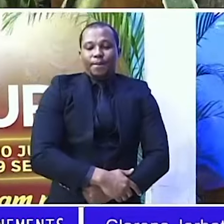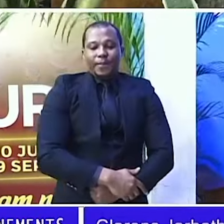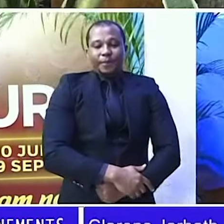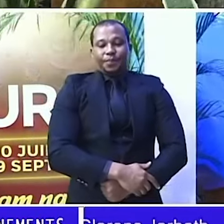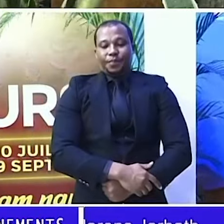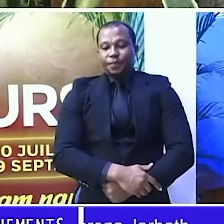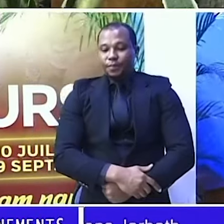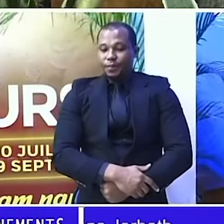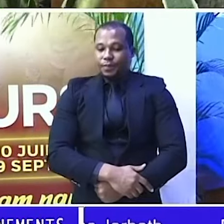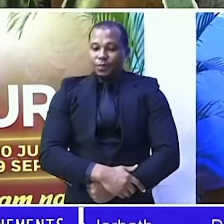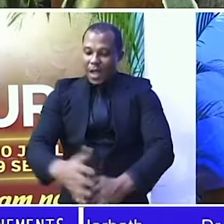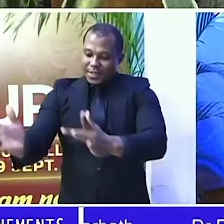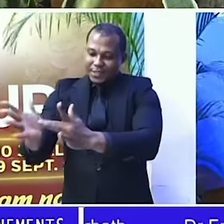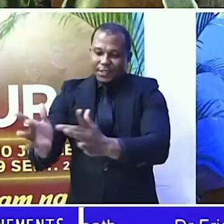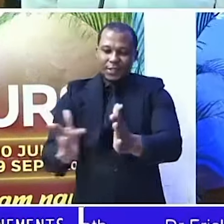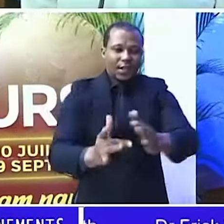Jésus